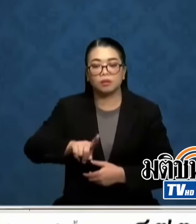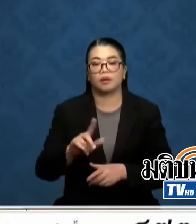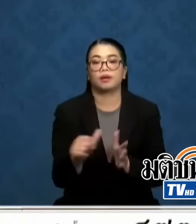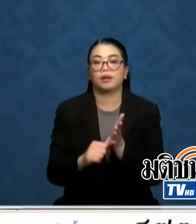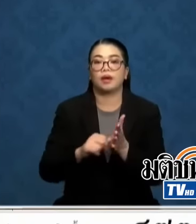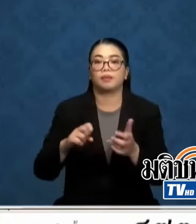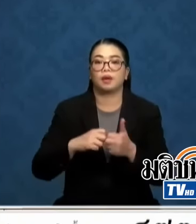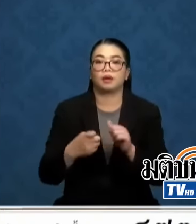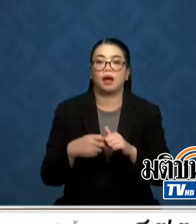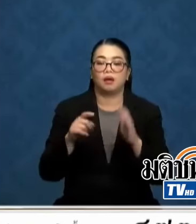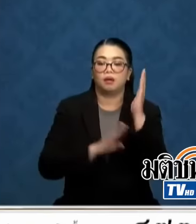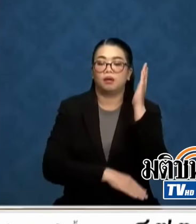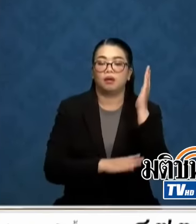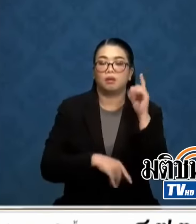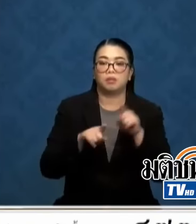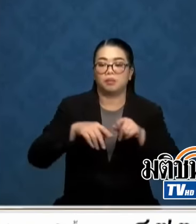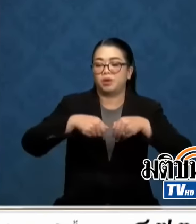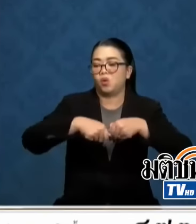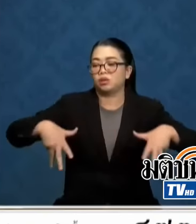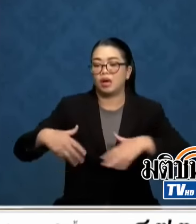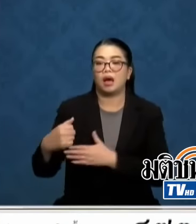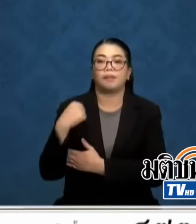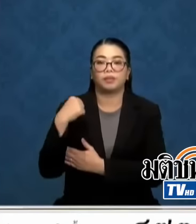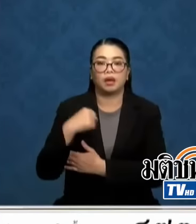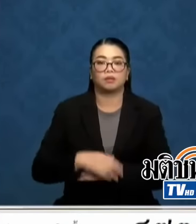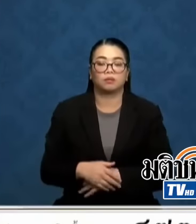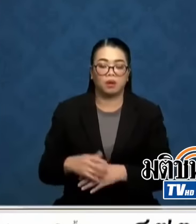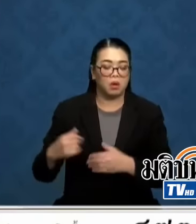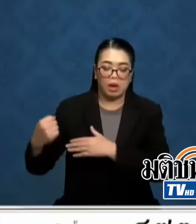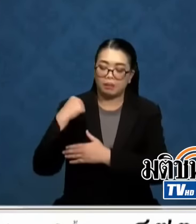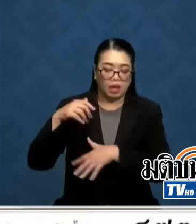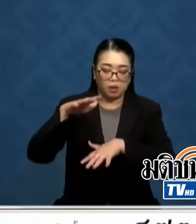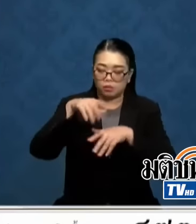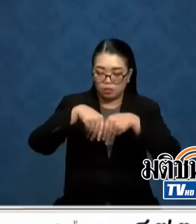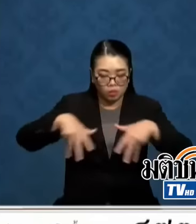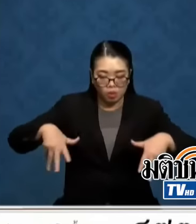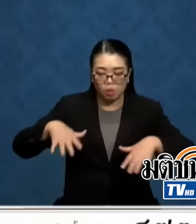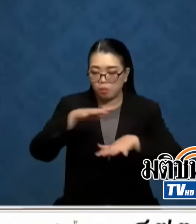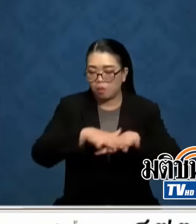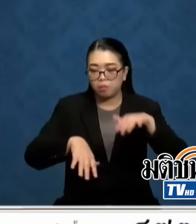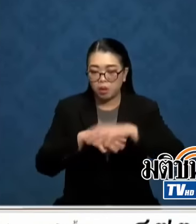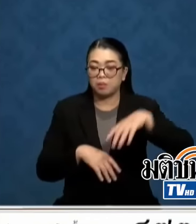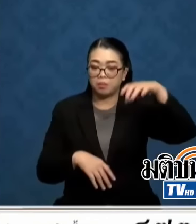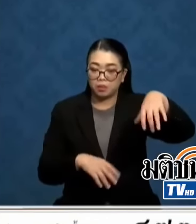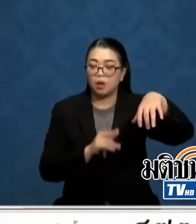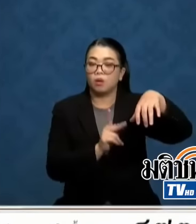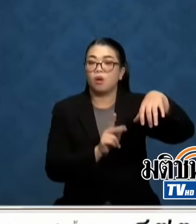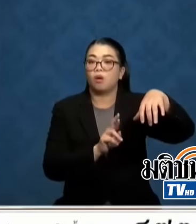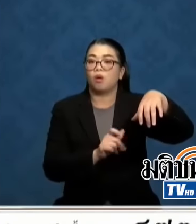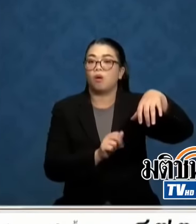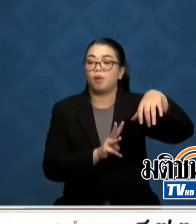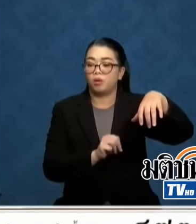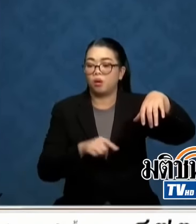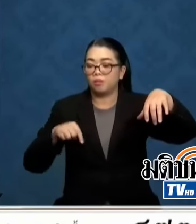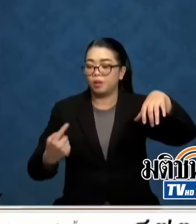พื้นที่มันกลายเป็นโครงสร้างอำนาจซับซ้อนหลายโครงสร้างไหนกรมนก็มีแล้วมาเป็นผู้แทน